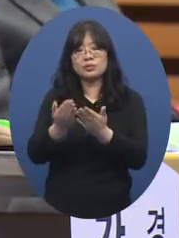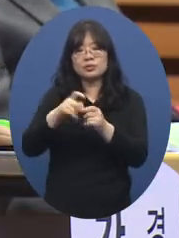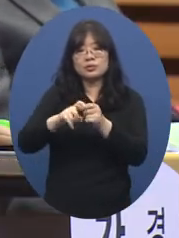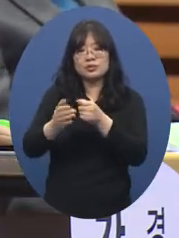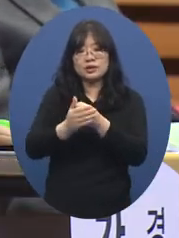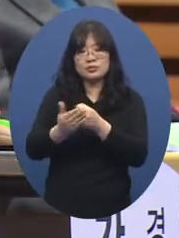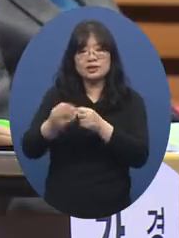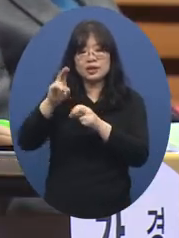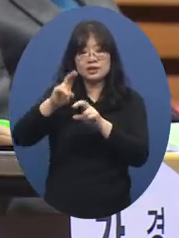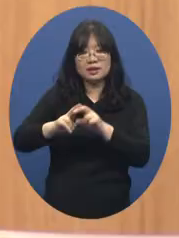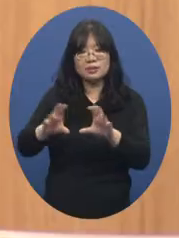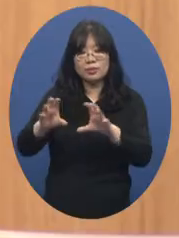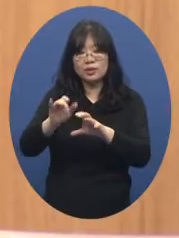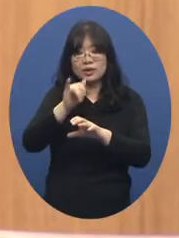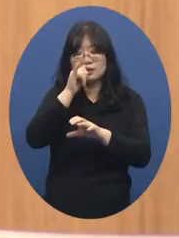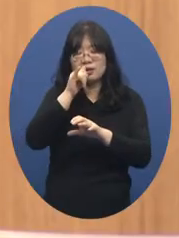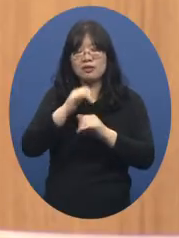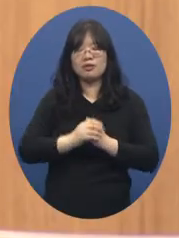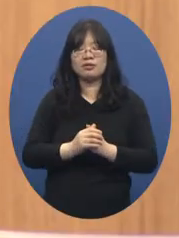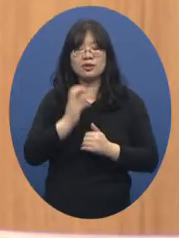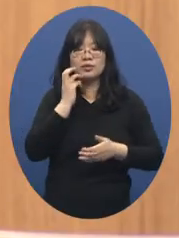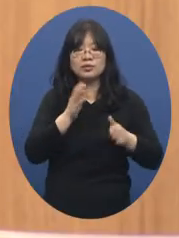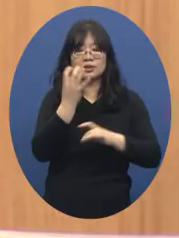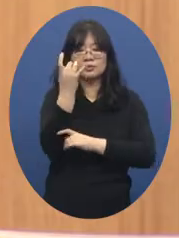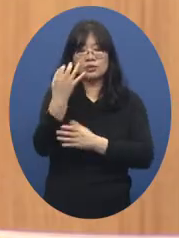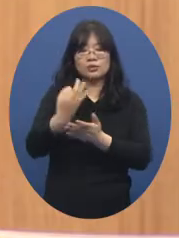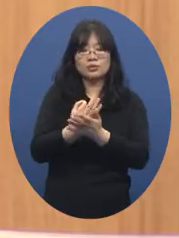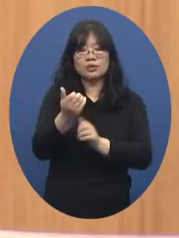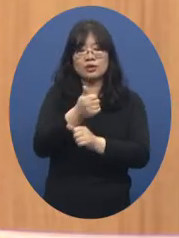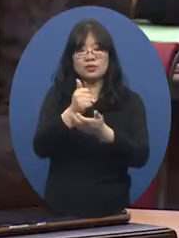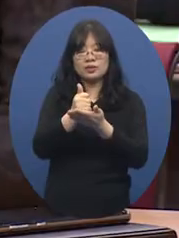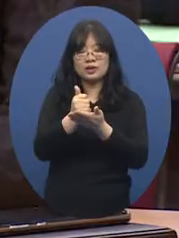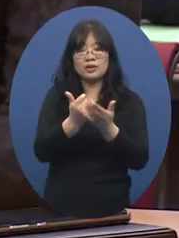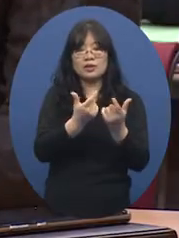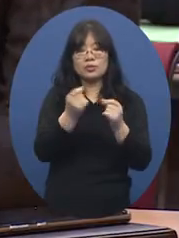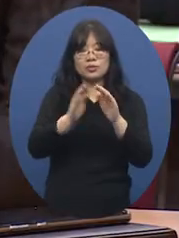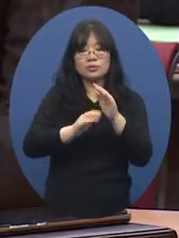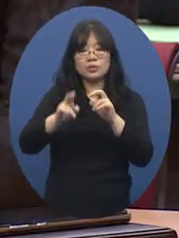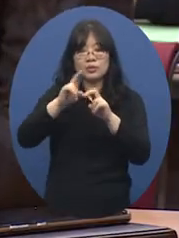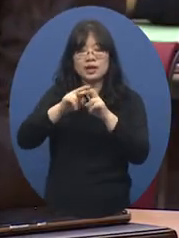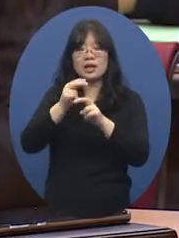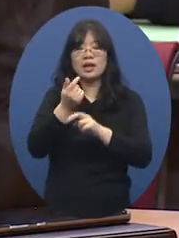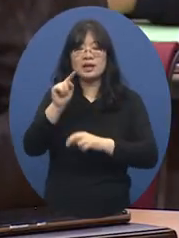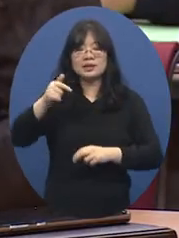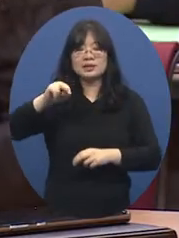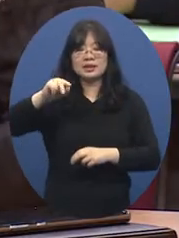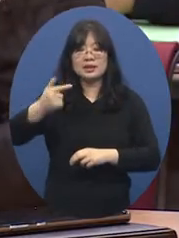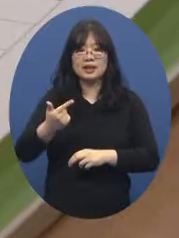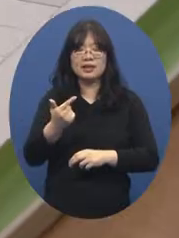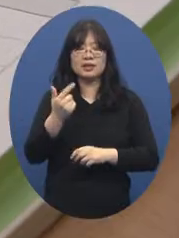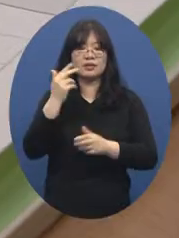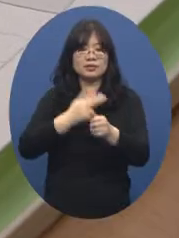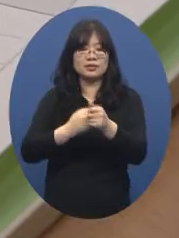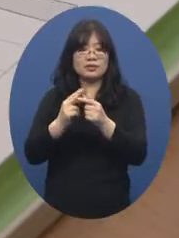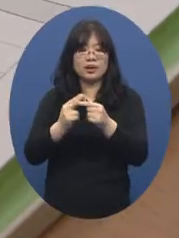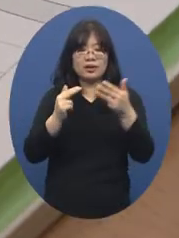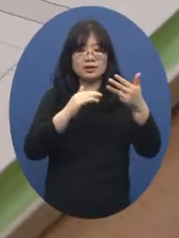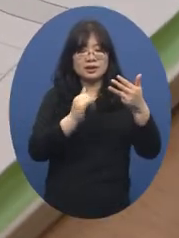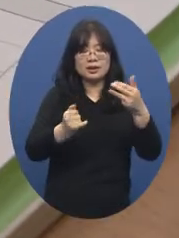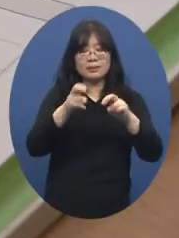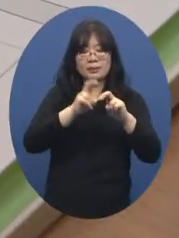한자리에 모였습니다. 토론회는 경기도 기본소득위원회 공동위원장인 한신대 강남훈 교수를 비롯한 8명의